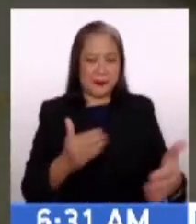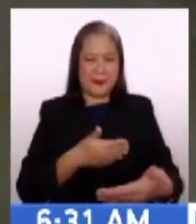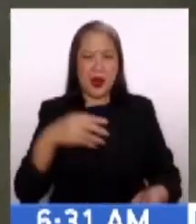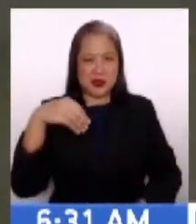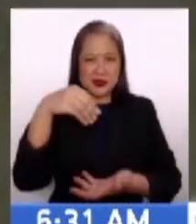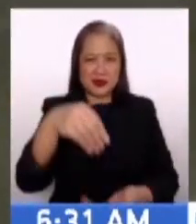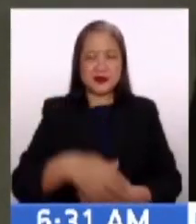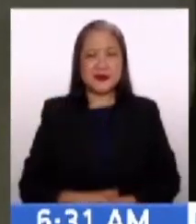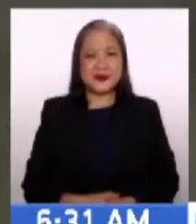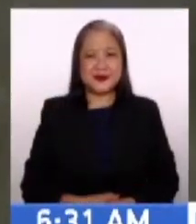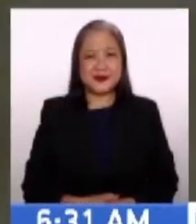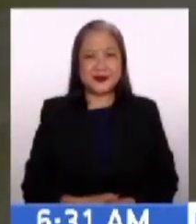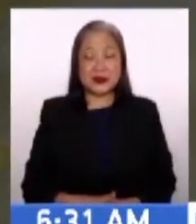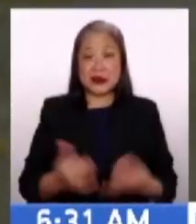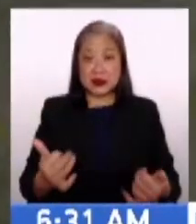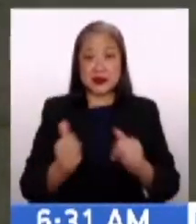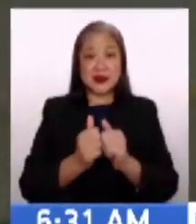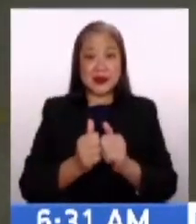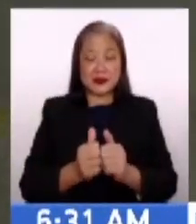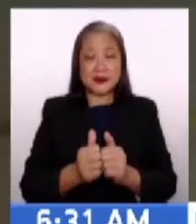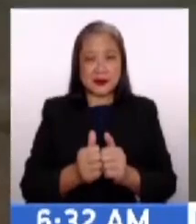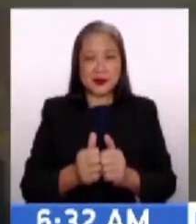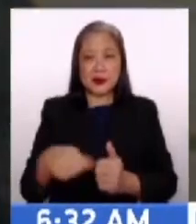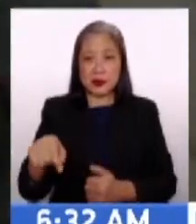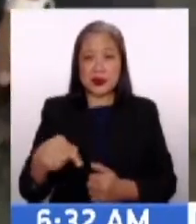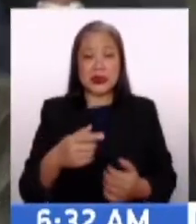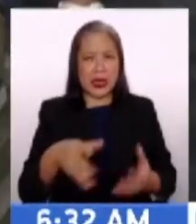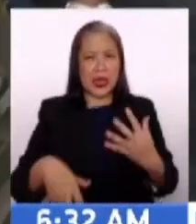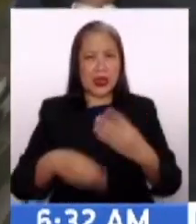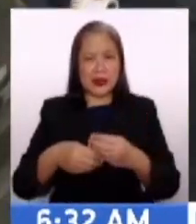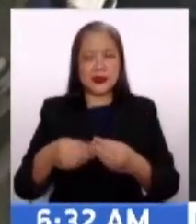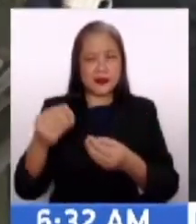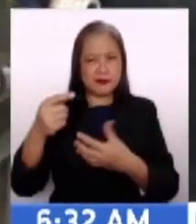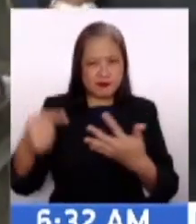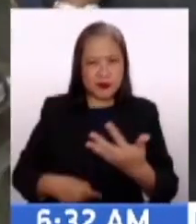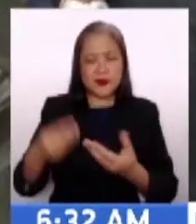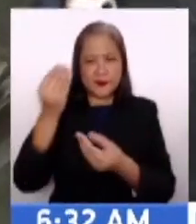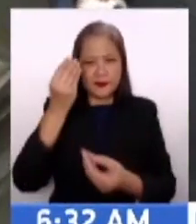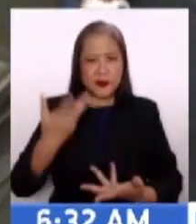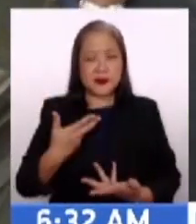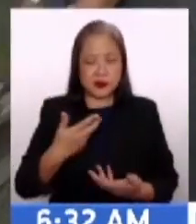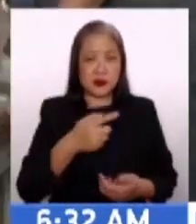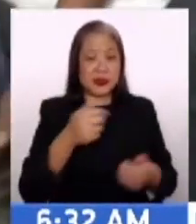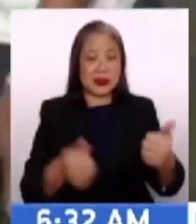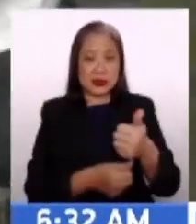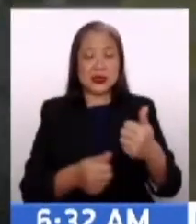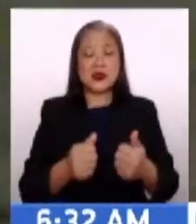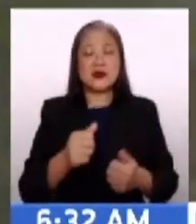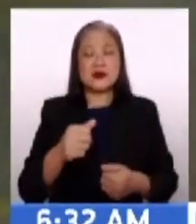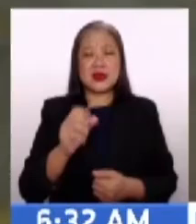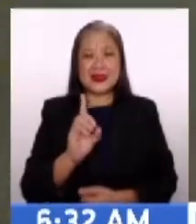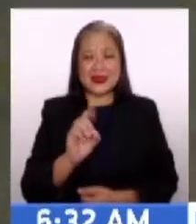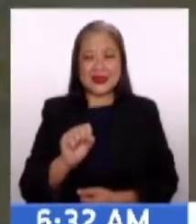makakasama rin ho natin ngayon para bigyan pa tayo ng karagdagang detalye ang Assistant Secretary naman po ng DSWD, walang iba kundi